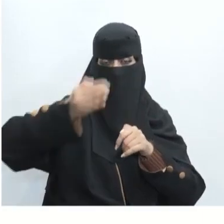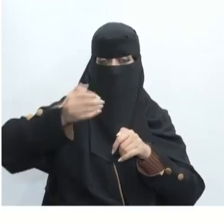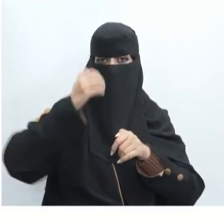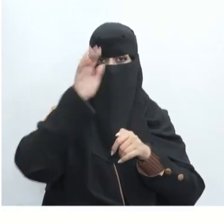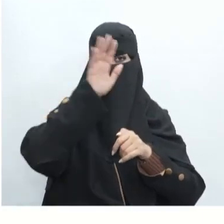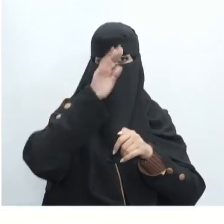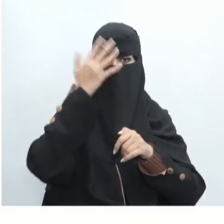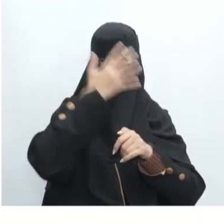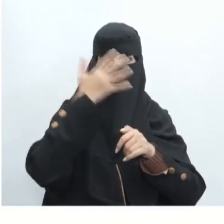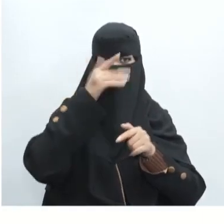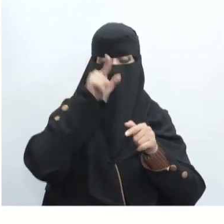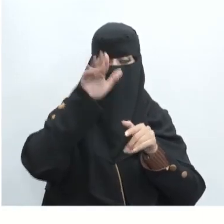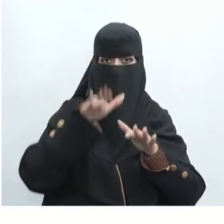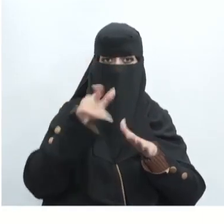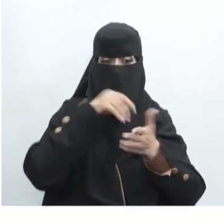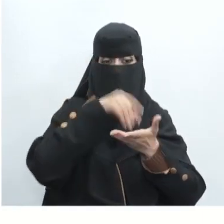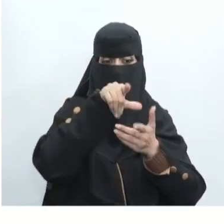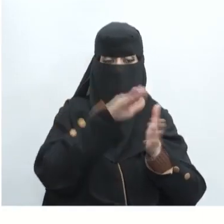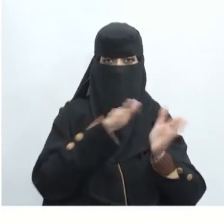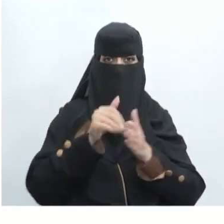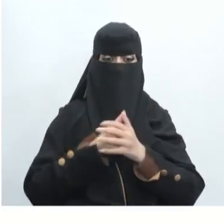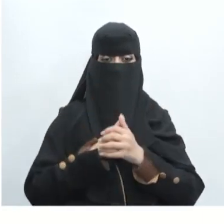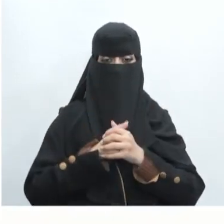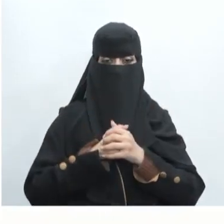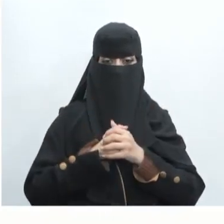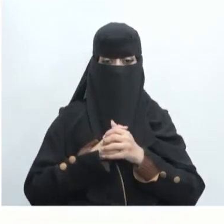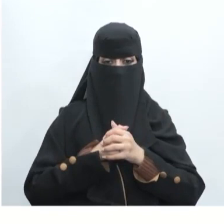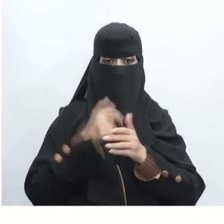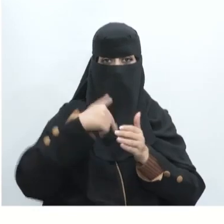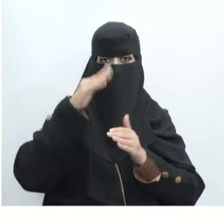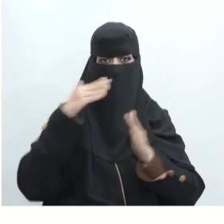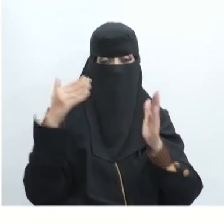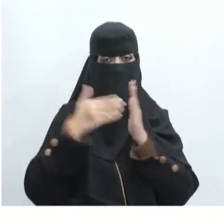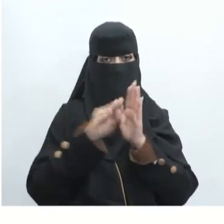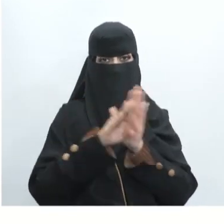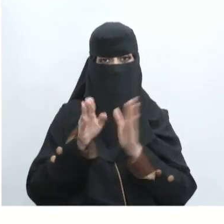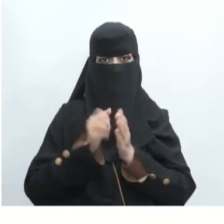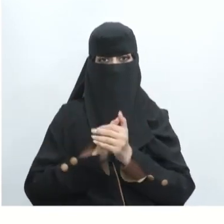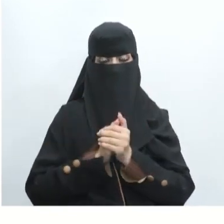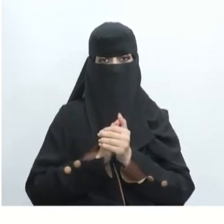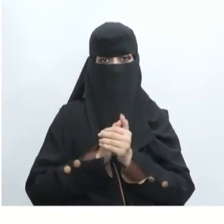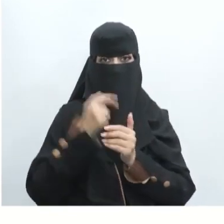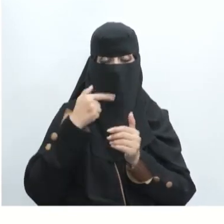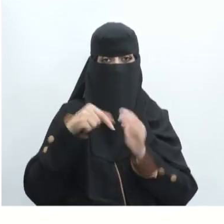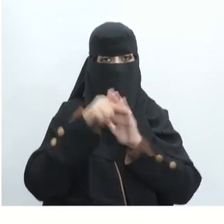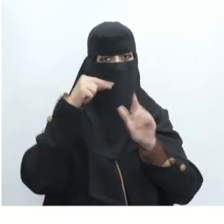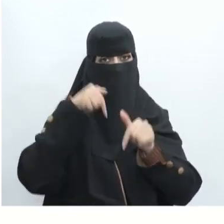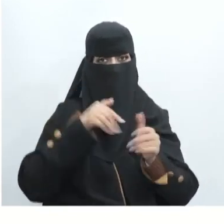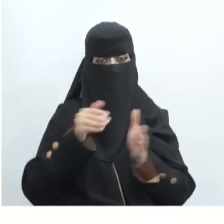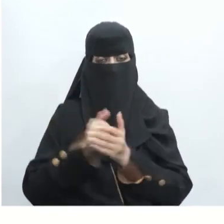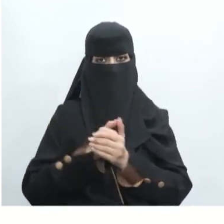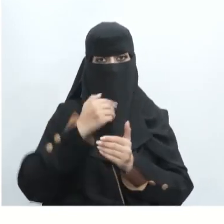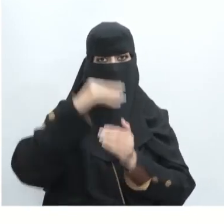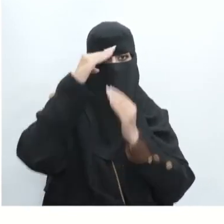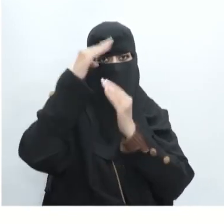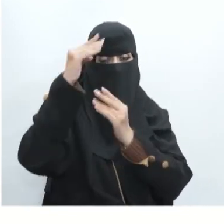افريقيا هي في هذا الموقع وبذلك ابنائي وبناء الطلاب ننهي درسنا لهذا اليوم